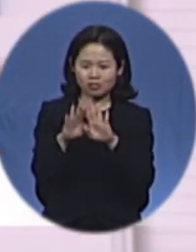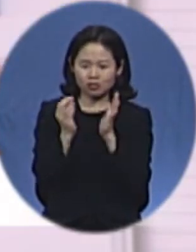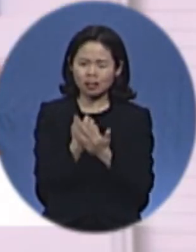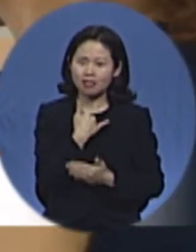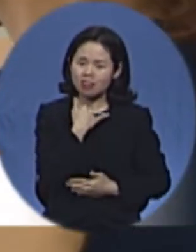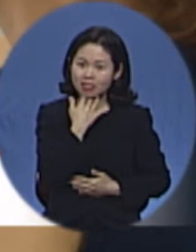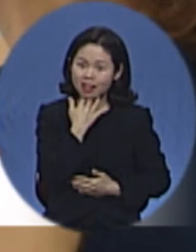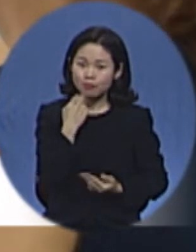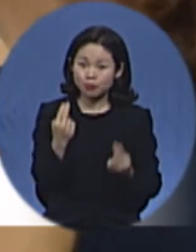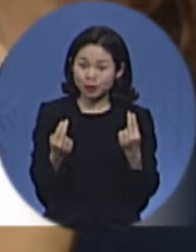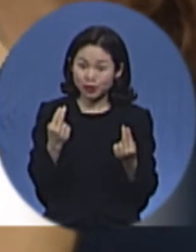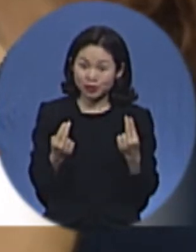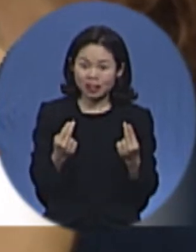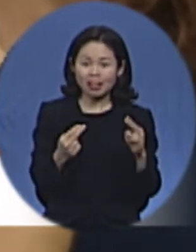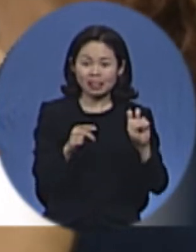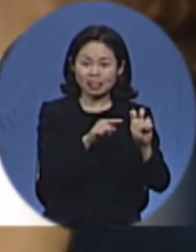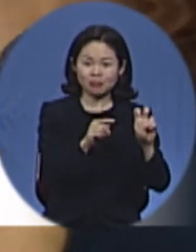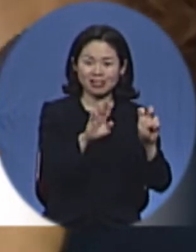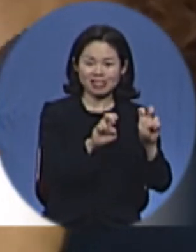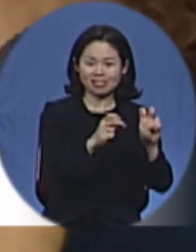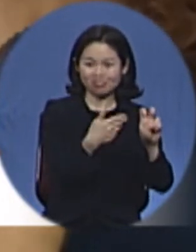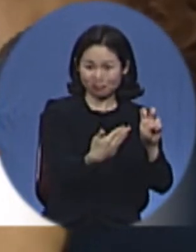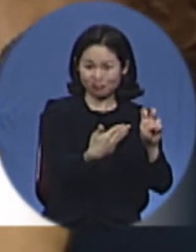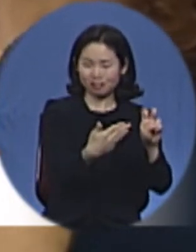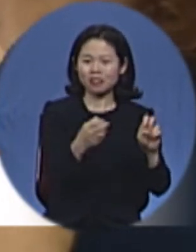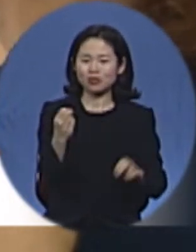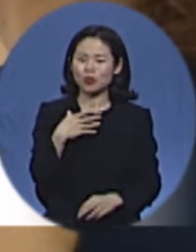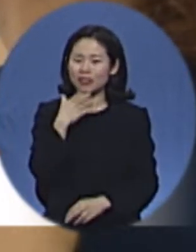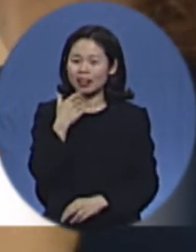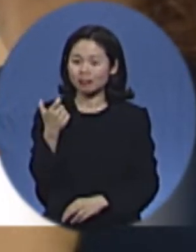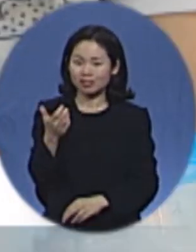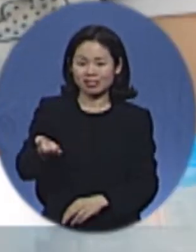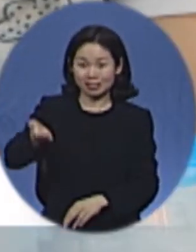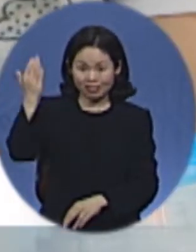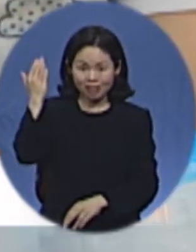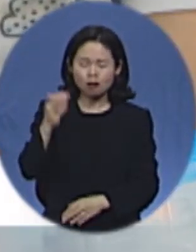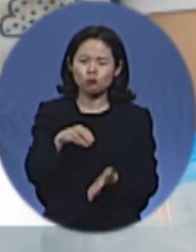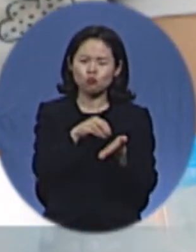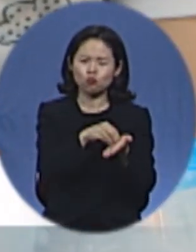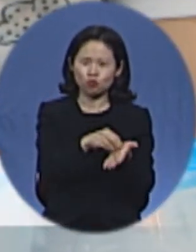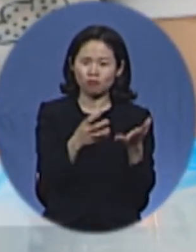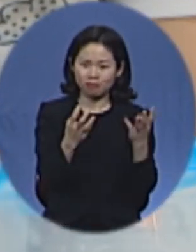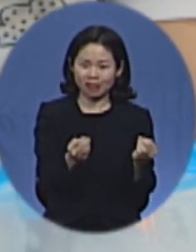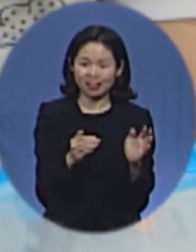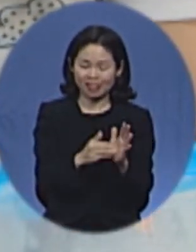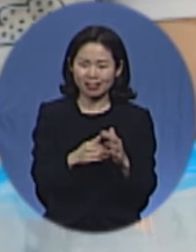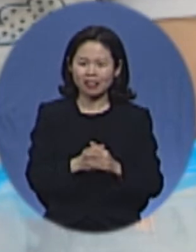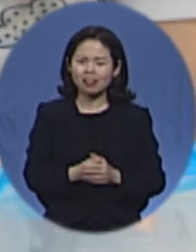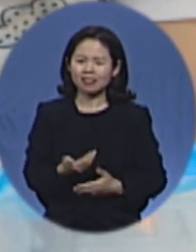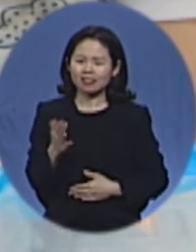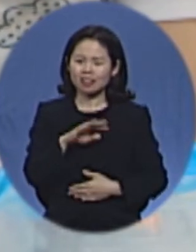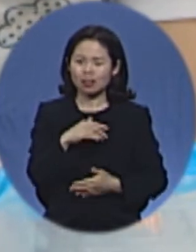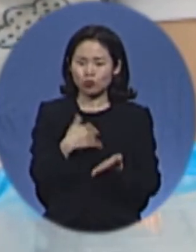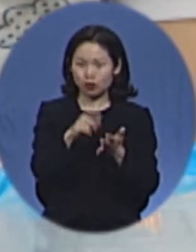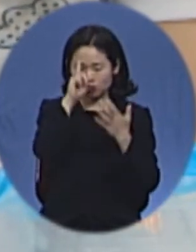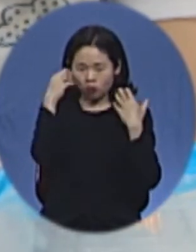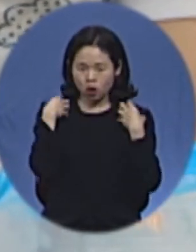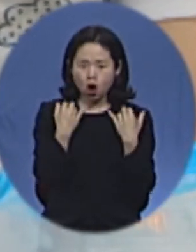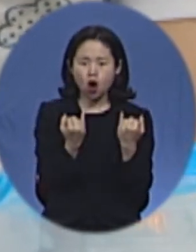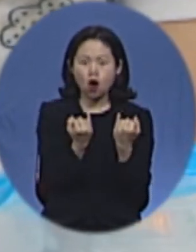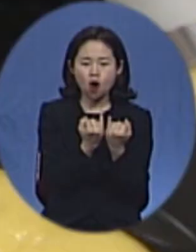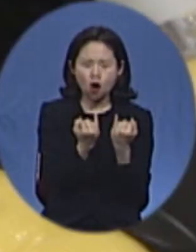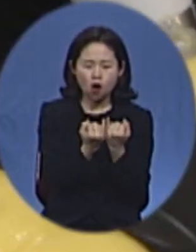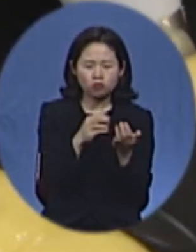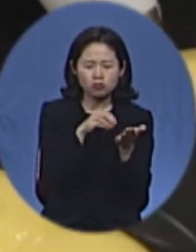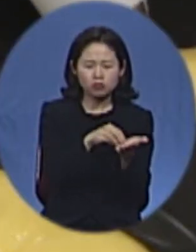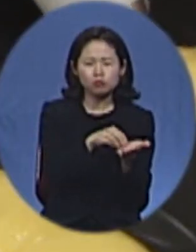연령대 비중과 비교하면 20에서 29세와 60세 이상에서 더 많았습니다. 그러나 통계청은 여성 취업자의 일자리